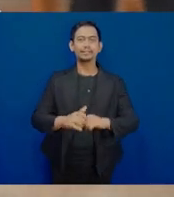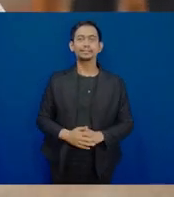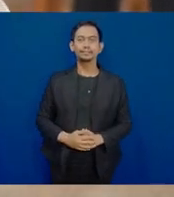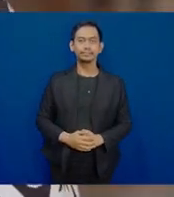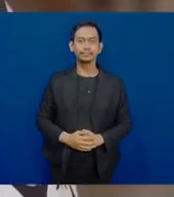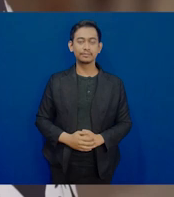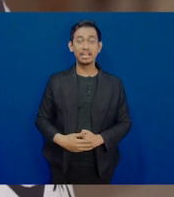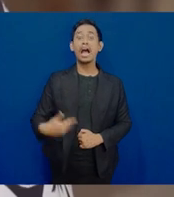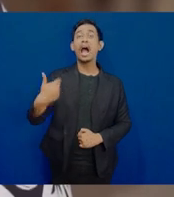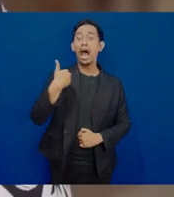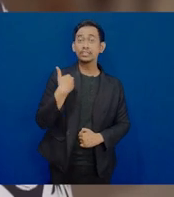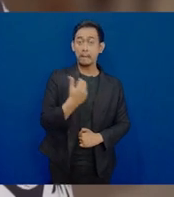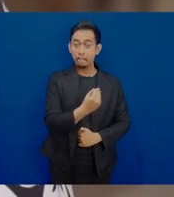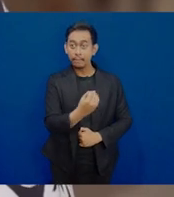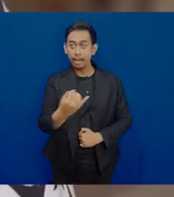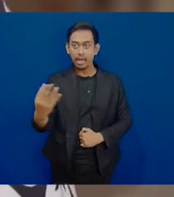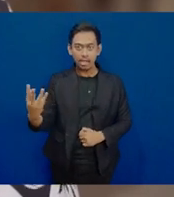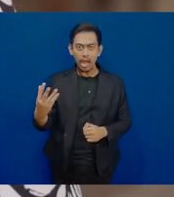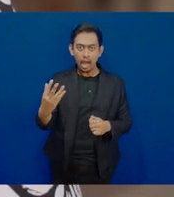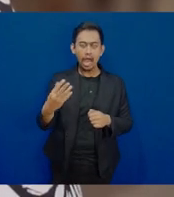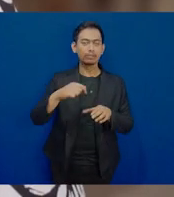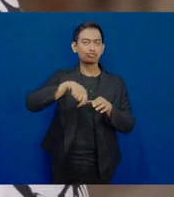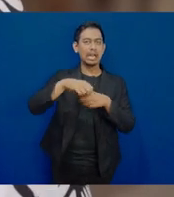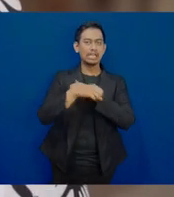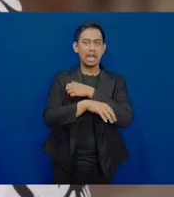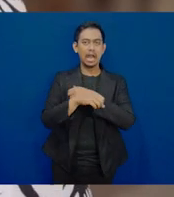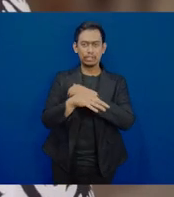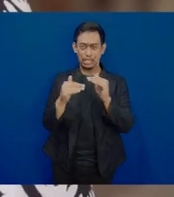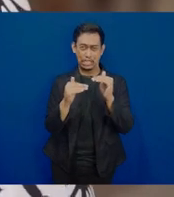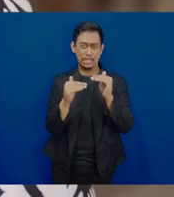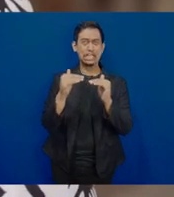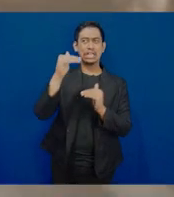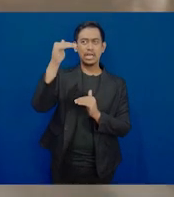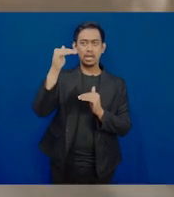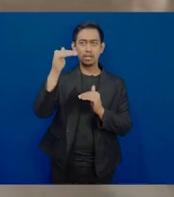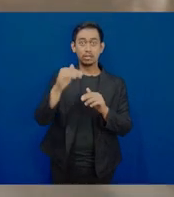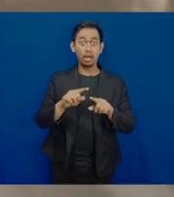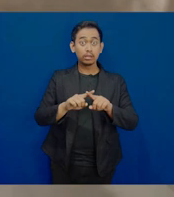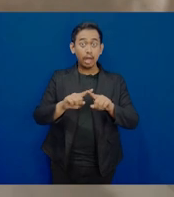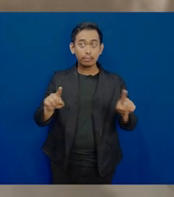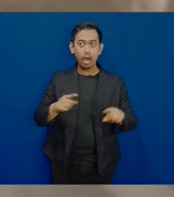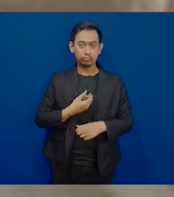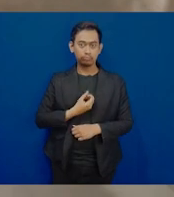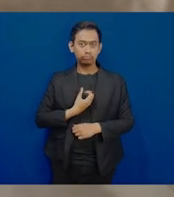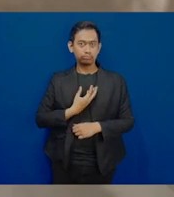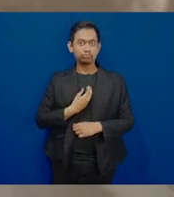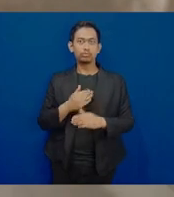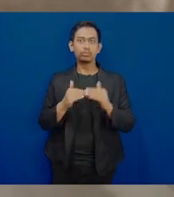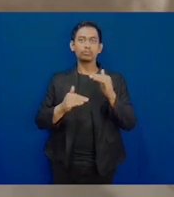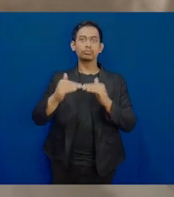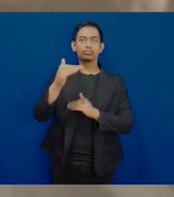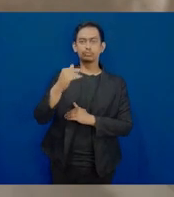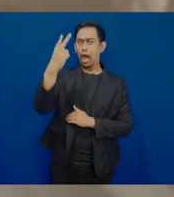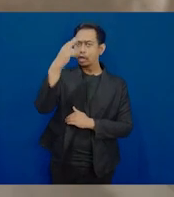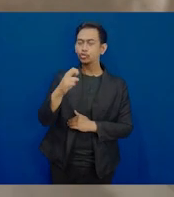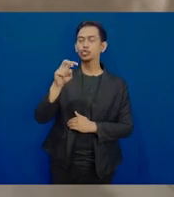Ada beberapa yang kita temukan gula darah sesaatnya itu tinggi. Kalau gula darah sesaat tinggi itu harus kita